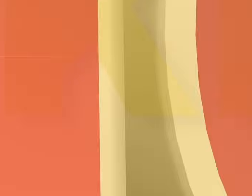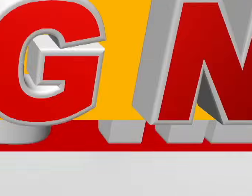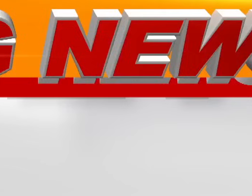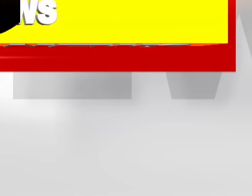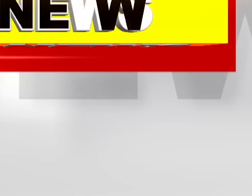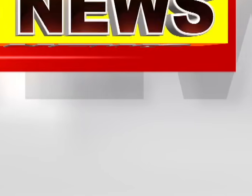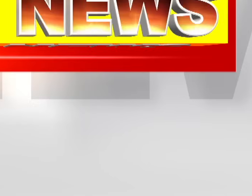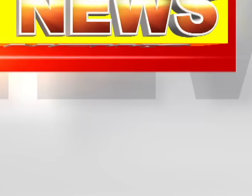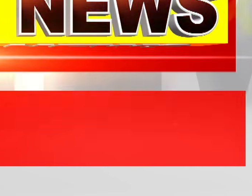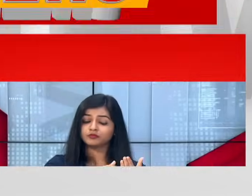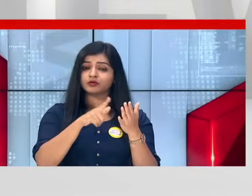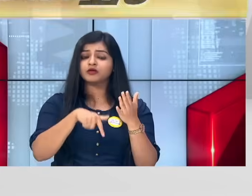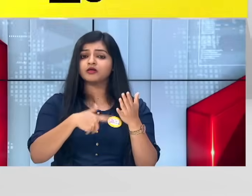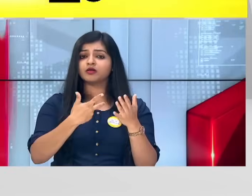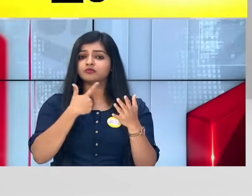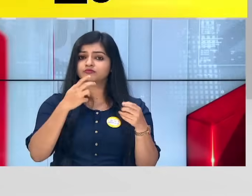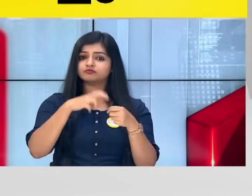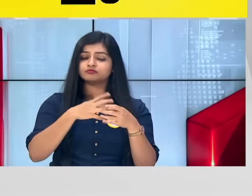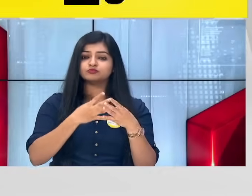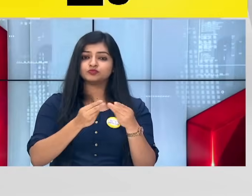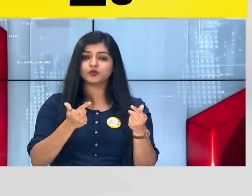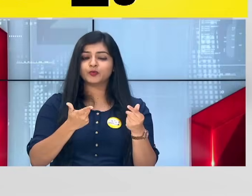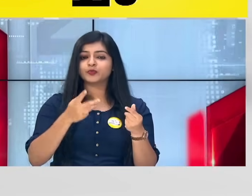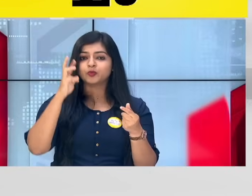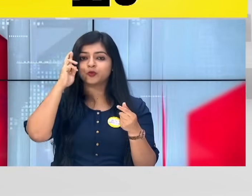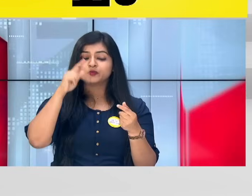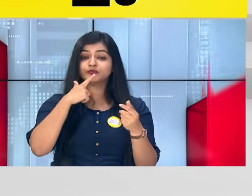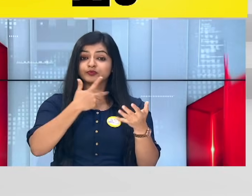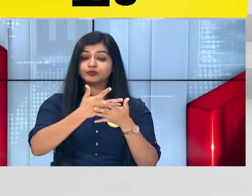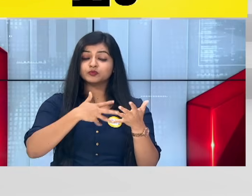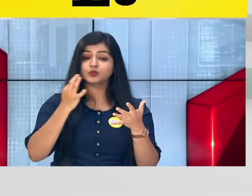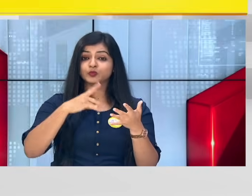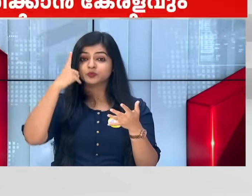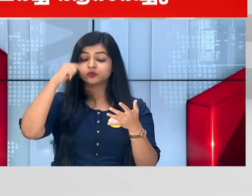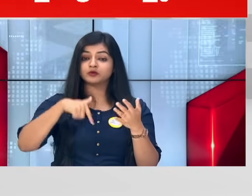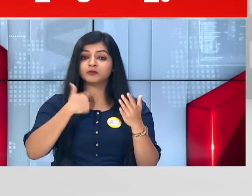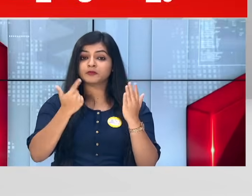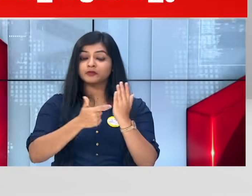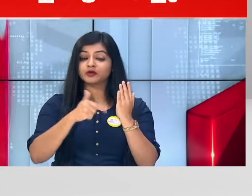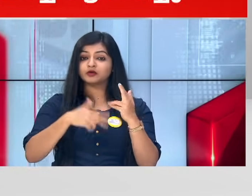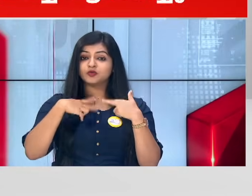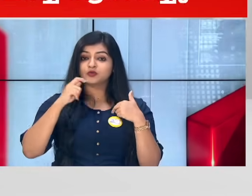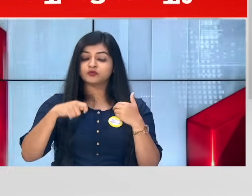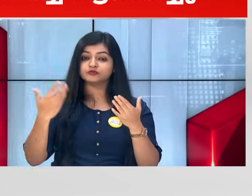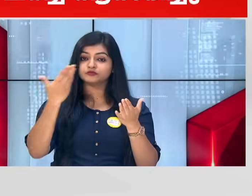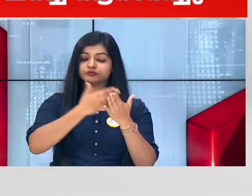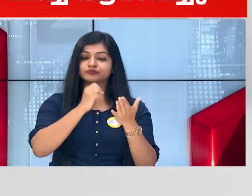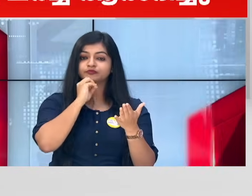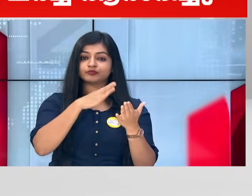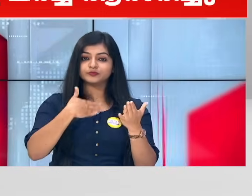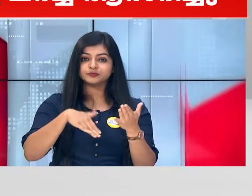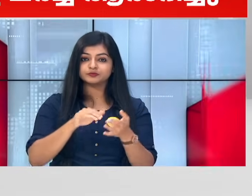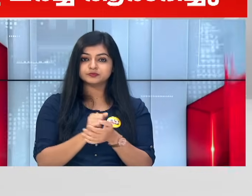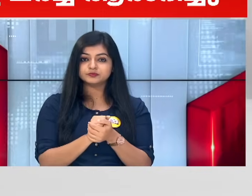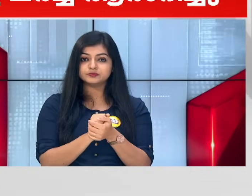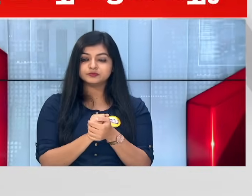വലിയ ഇടപെടലുകൾക്കും കാരണമാകും. എന്തായാലും ചർച്ചയുടെ തീരുമാനങ്ങൾ തിങ്കളാഴ്ച ഹർജി പരിഗണിക്കുമ്പോൾ സുപ്രീം കോടതിയെ അറിയിക്കും.